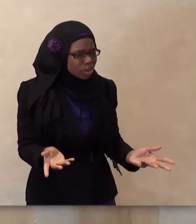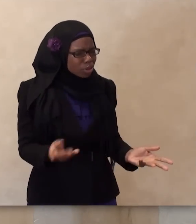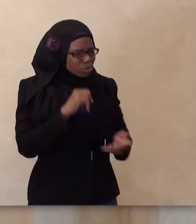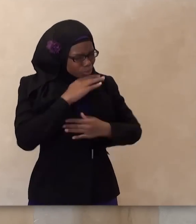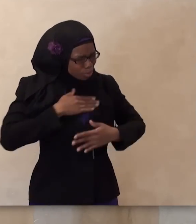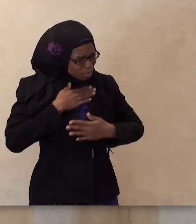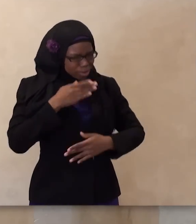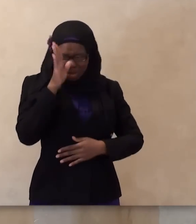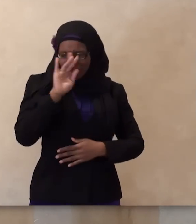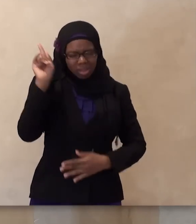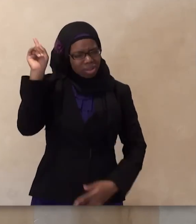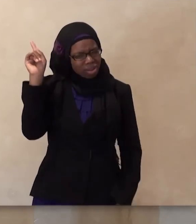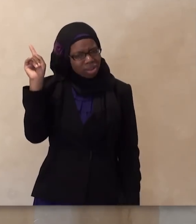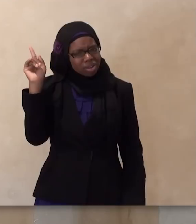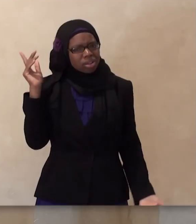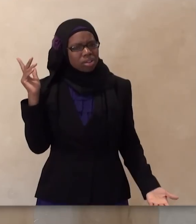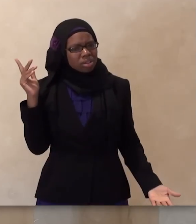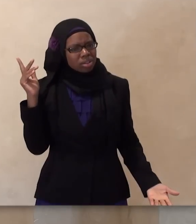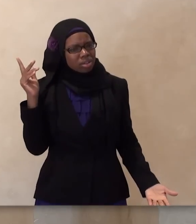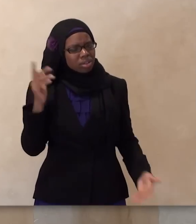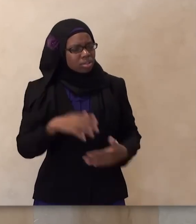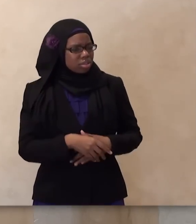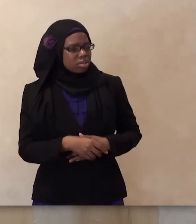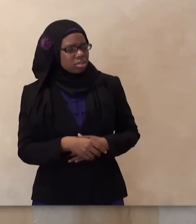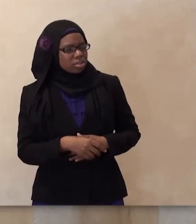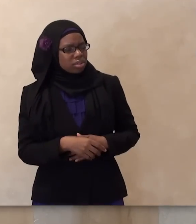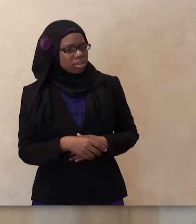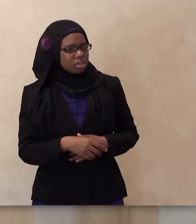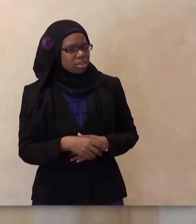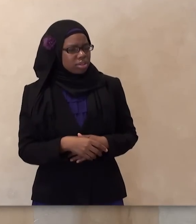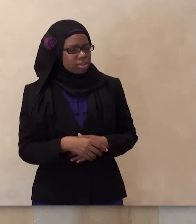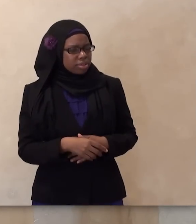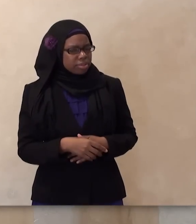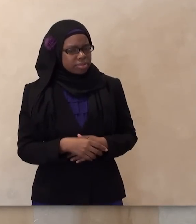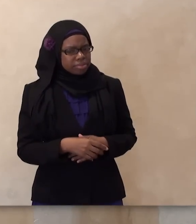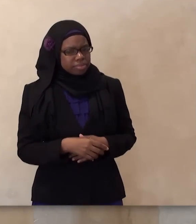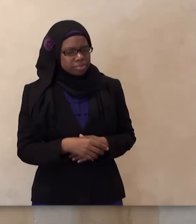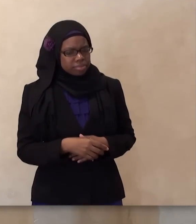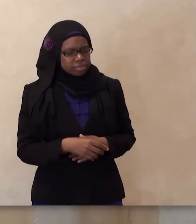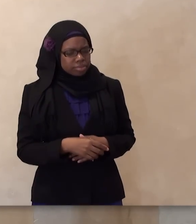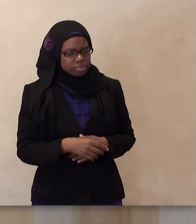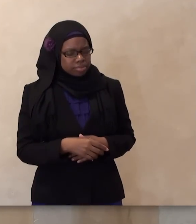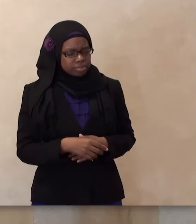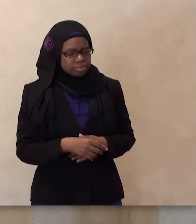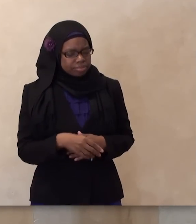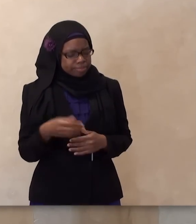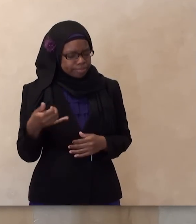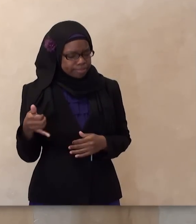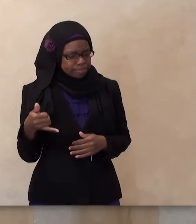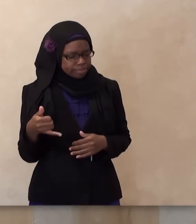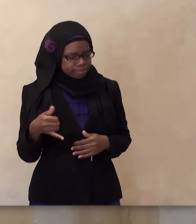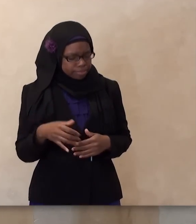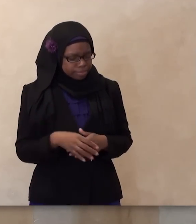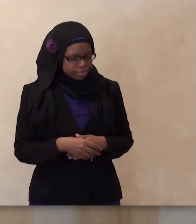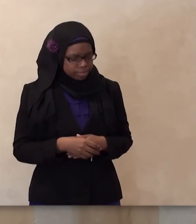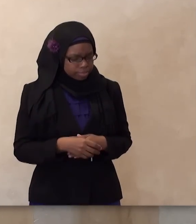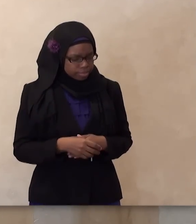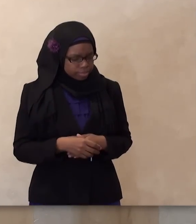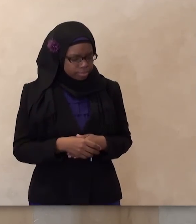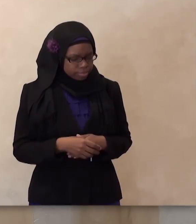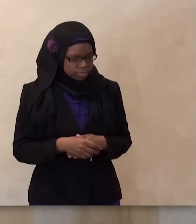towards Allah subhanahu wa ta'ala who has created you from the nutfa? مِنْ نُطْفَ ثُمَّ سَوَّاكَ رَجُلًا. And then